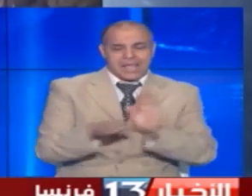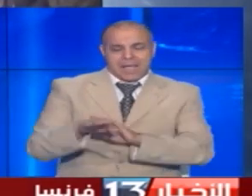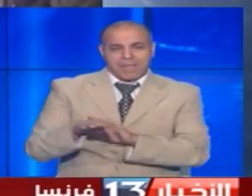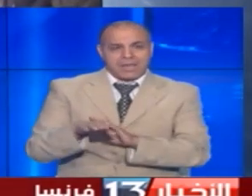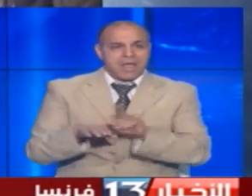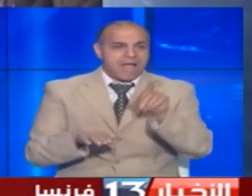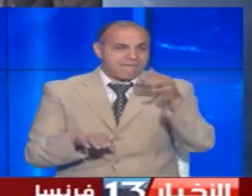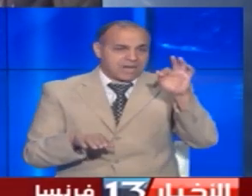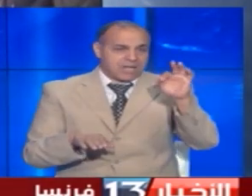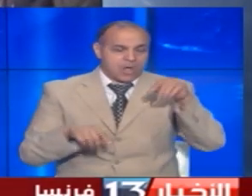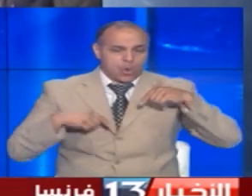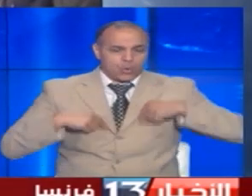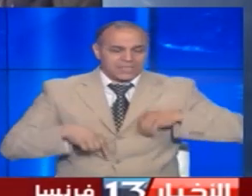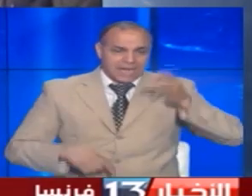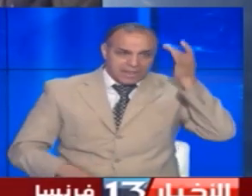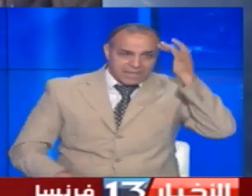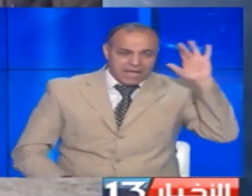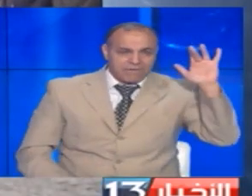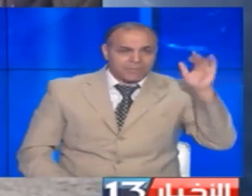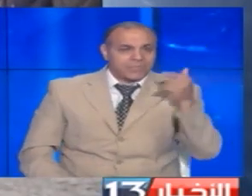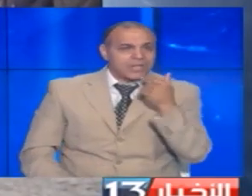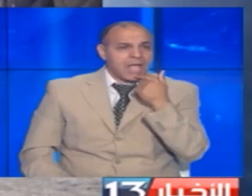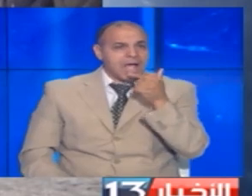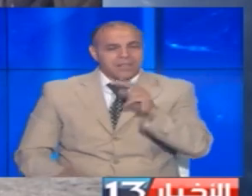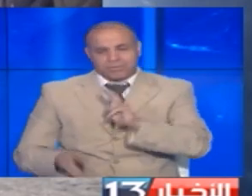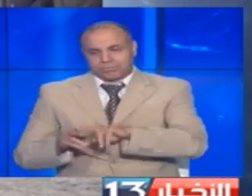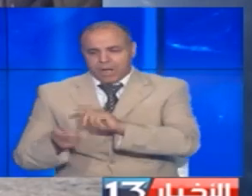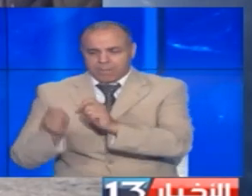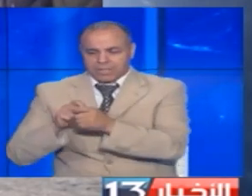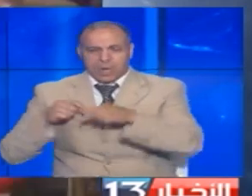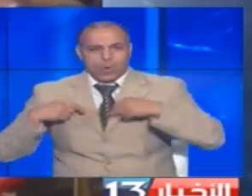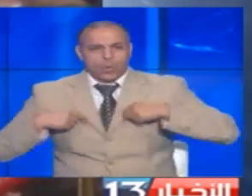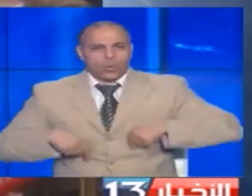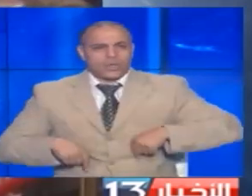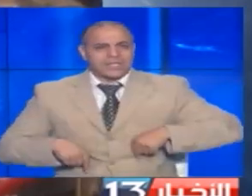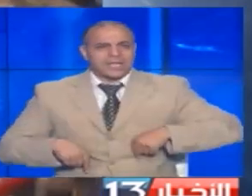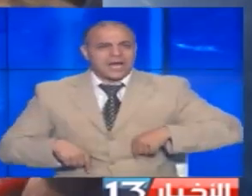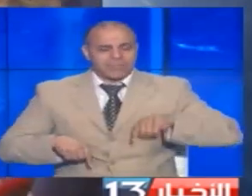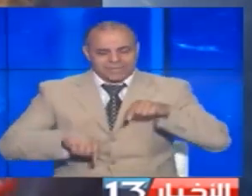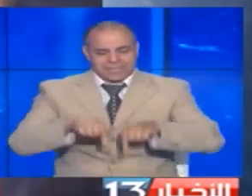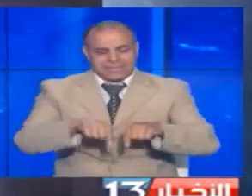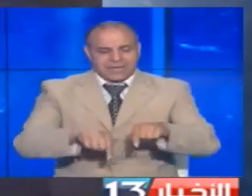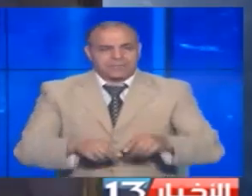يستر وزيرا للثقافه وضم التعديل ايضا وزاره الزراعه